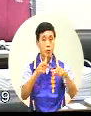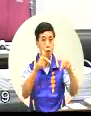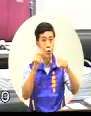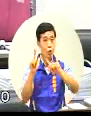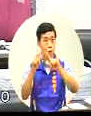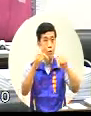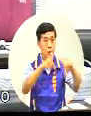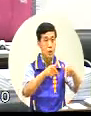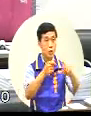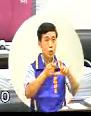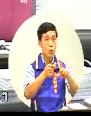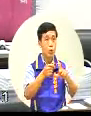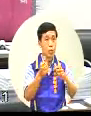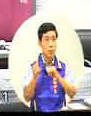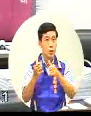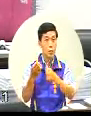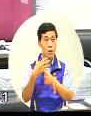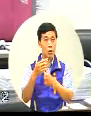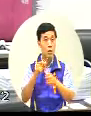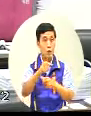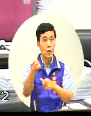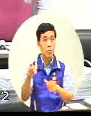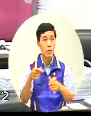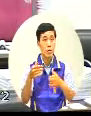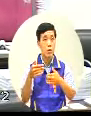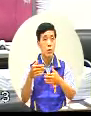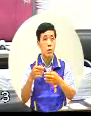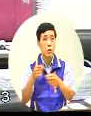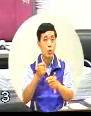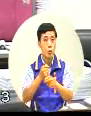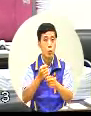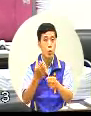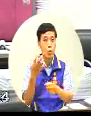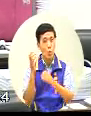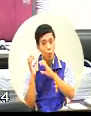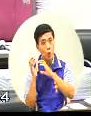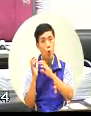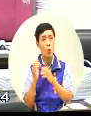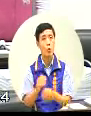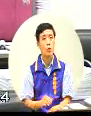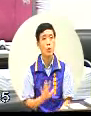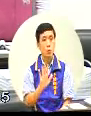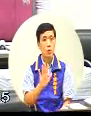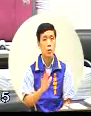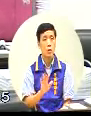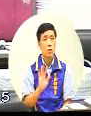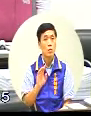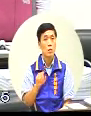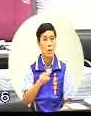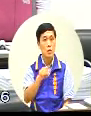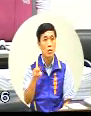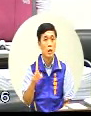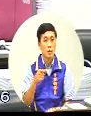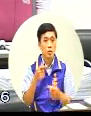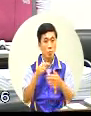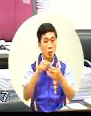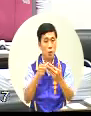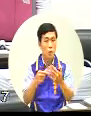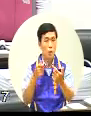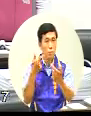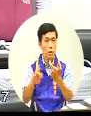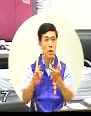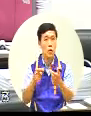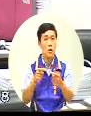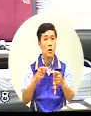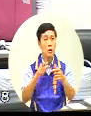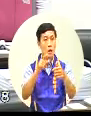吼，所以其实上面现在工作量真的很大啦。那很大，你人力又一直一概不补吼，啊，其实吼，咱几个人爱